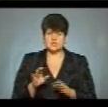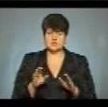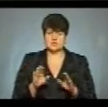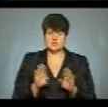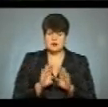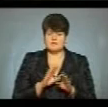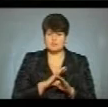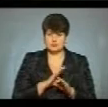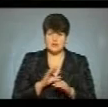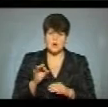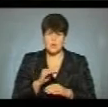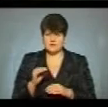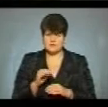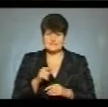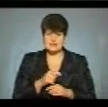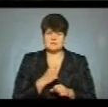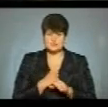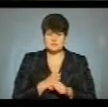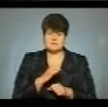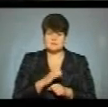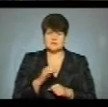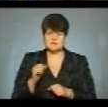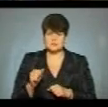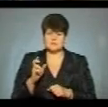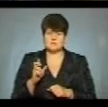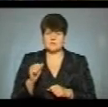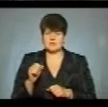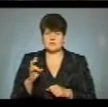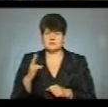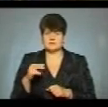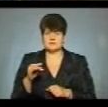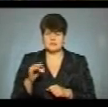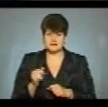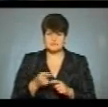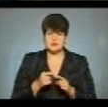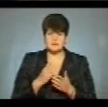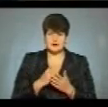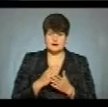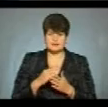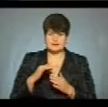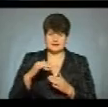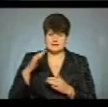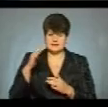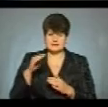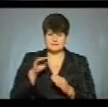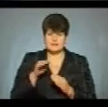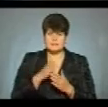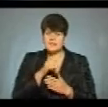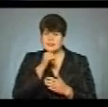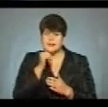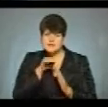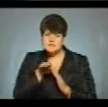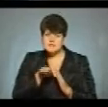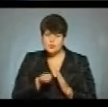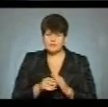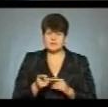в бюро, і з нею працював виключно Степан Андрійович Бандера. Вона має достатню кількість полиць, має такі таємні сховки. От,